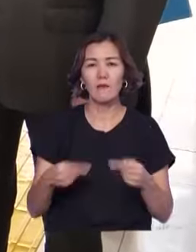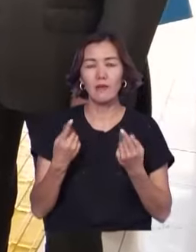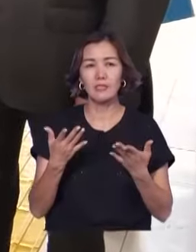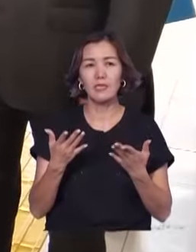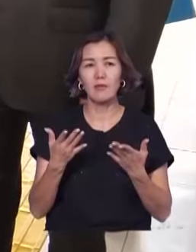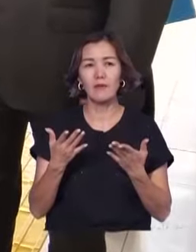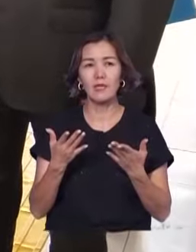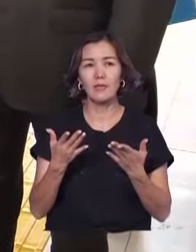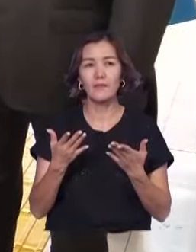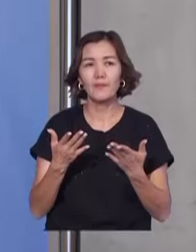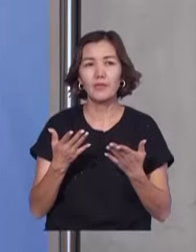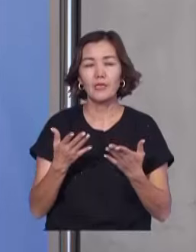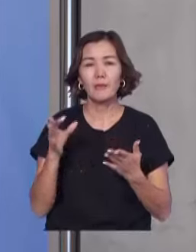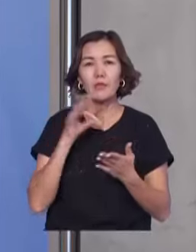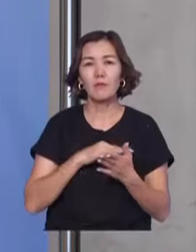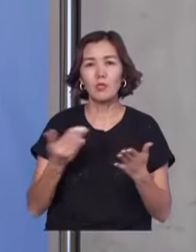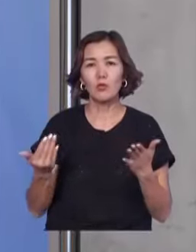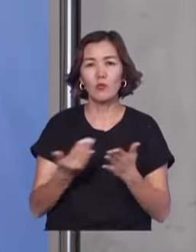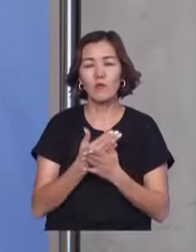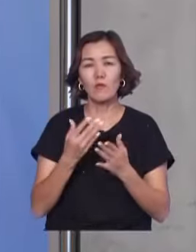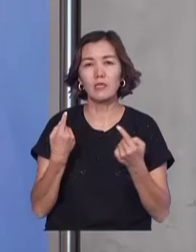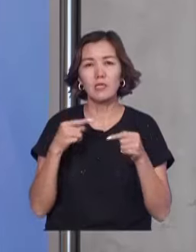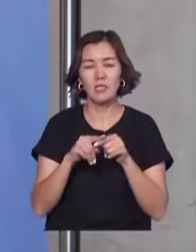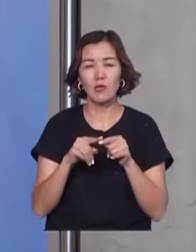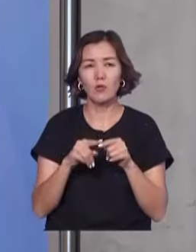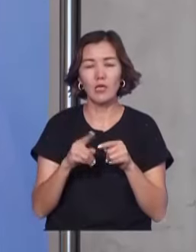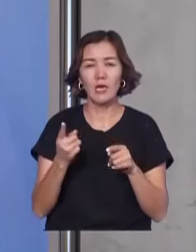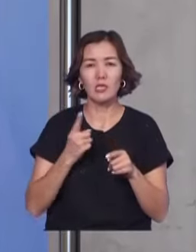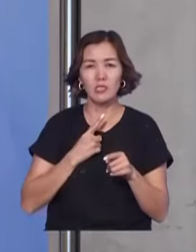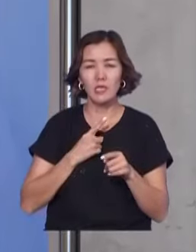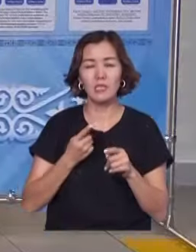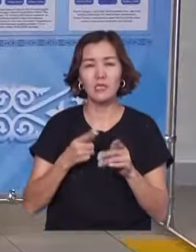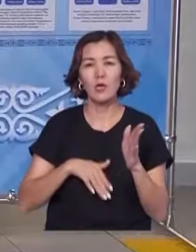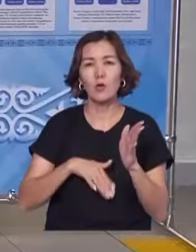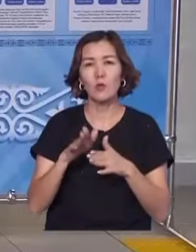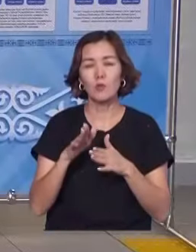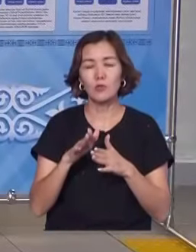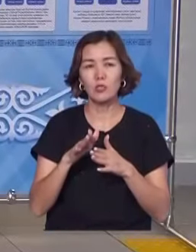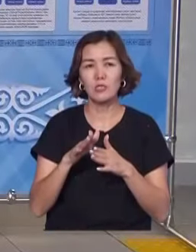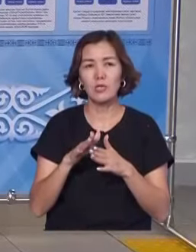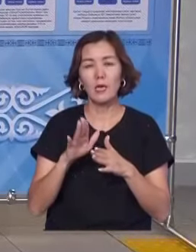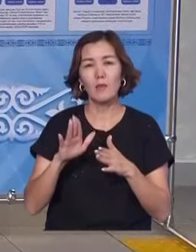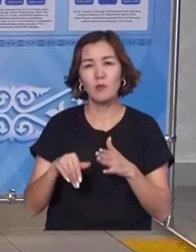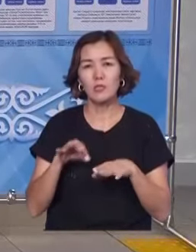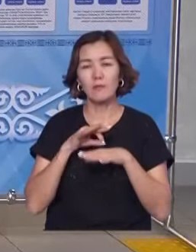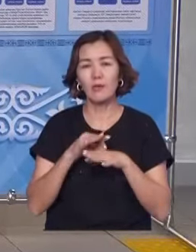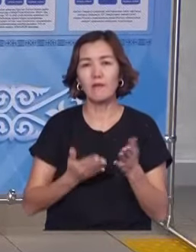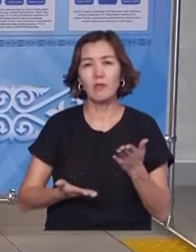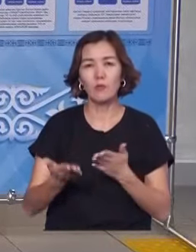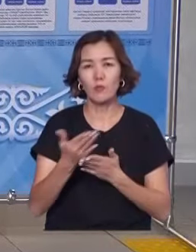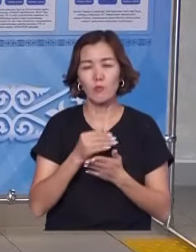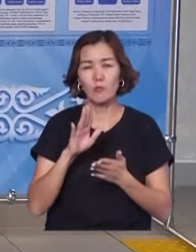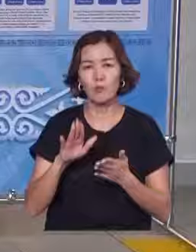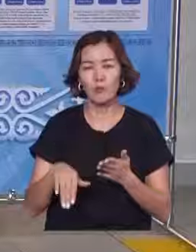ирригационных сетей и применение новых агротехнологий. Ожидается, что показатели отрасли улучшатся после проведения уборочной